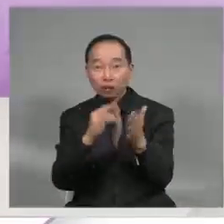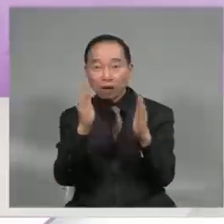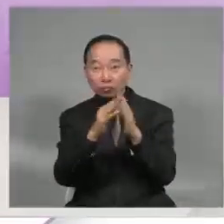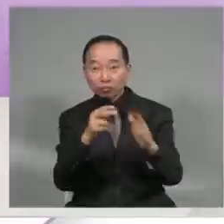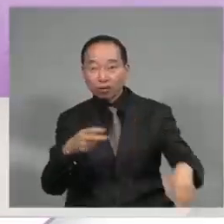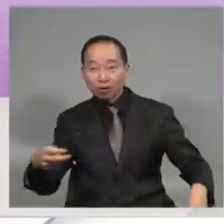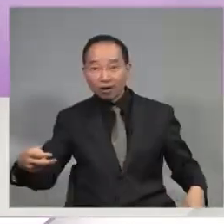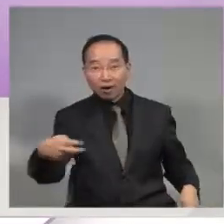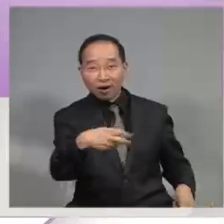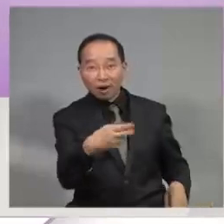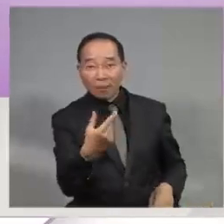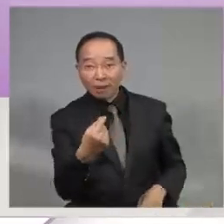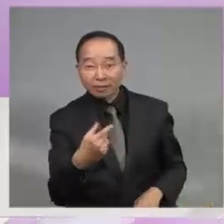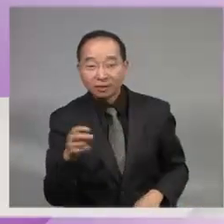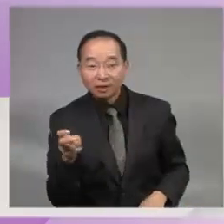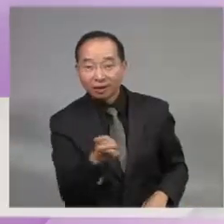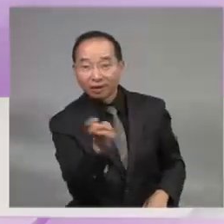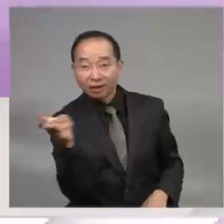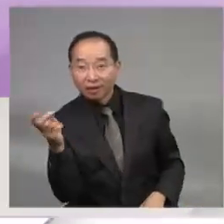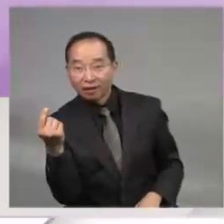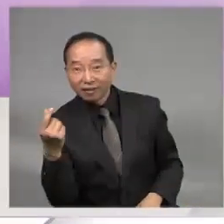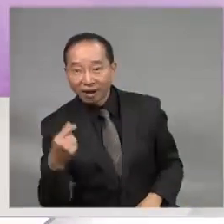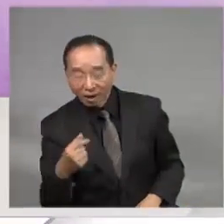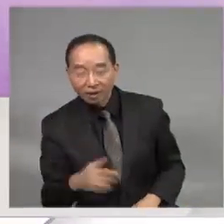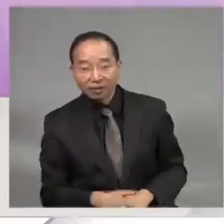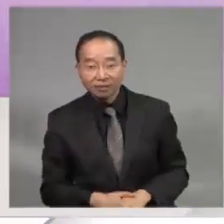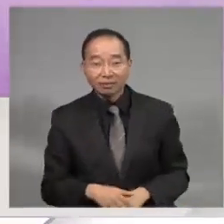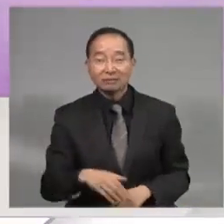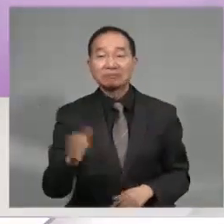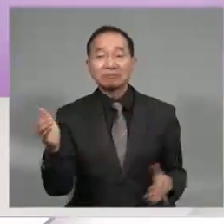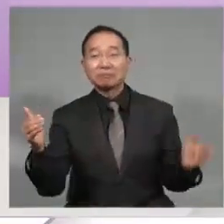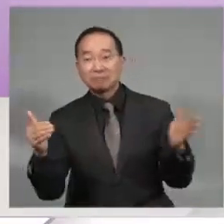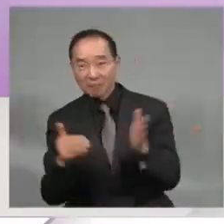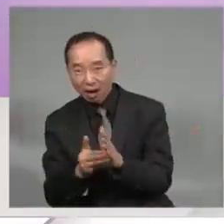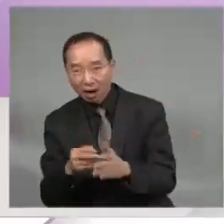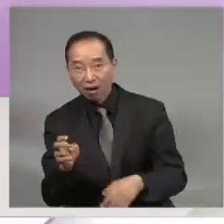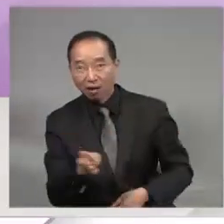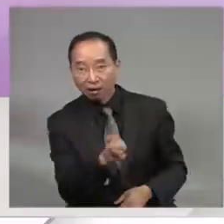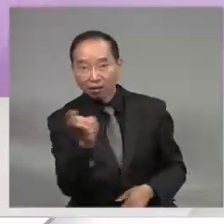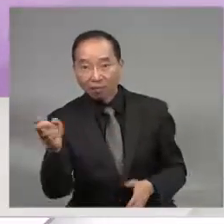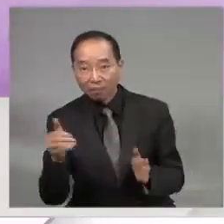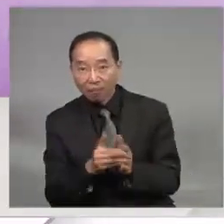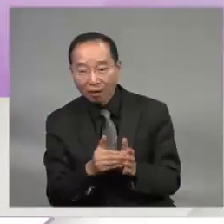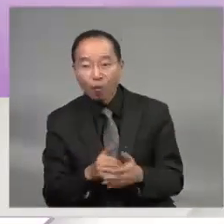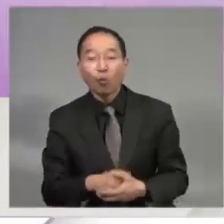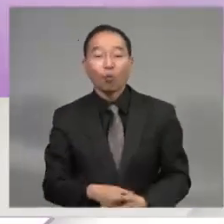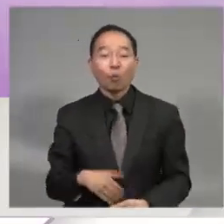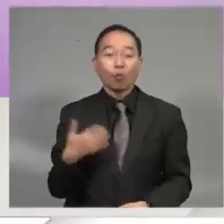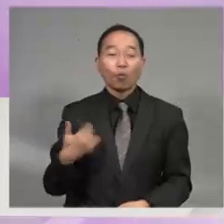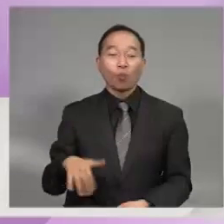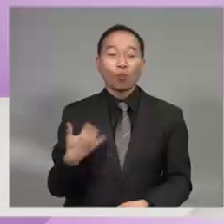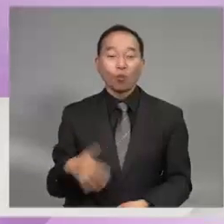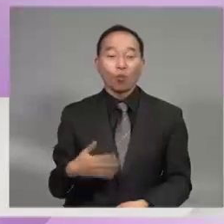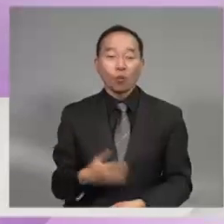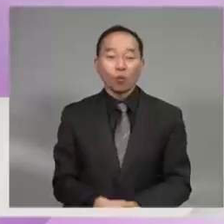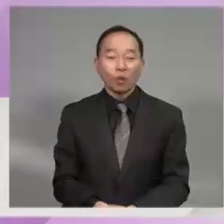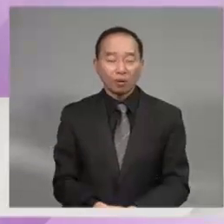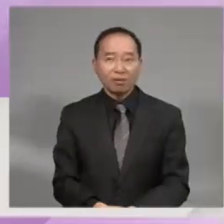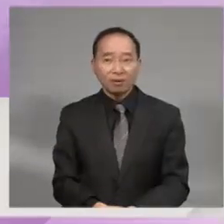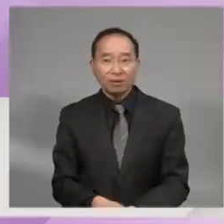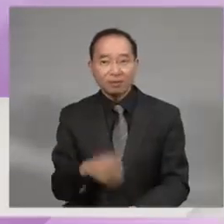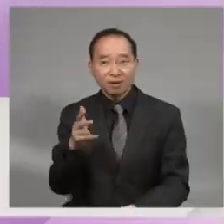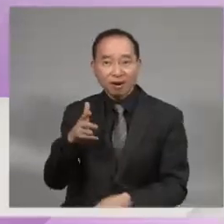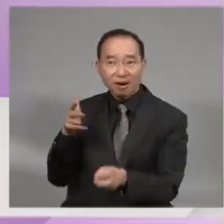대구 우체국으로. 네. 예. 네. 우체국에 도착한 것 같습니다. 도착을 했습니다. 야, 저는 이런 촬영을 또 저희가 실시간으로 이렇게 중계하게 될 줄은 잘